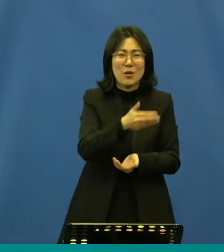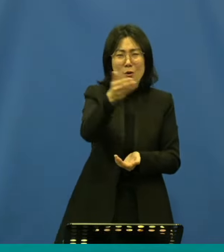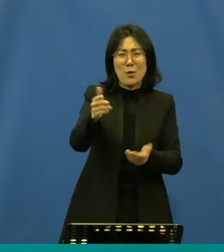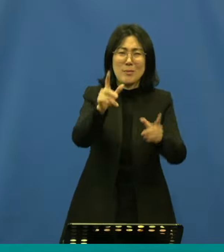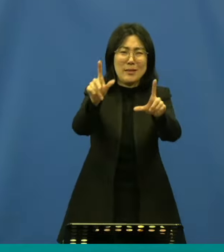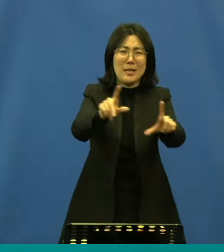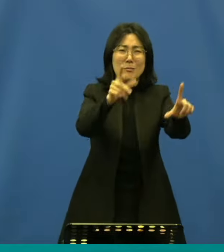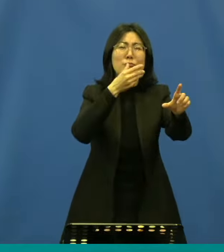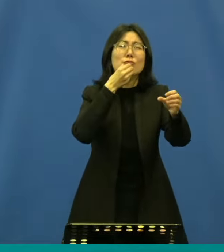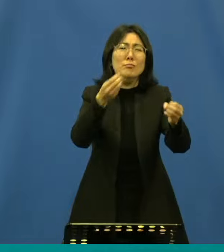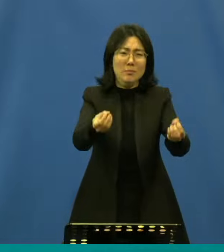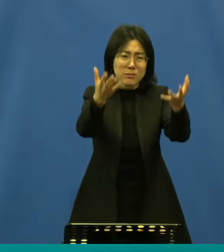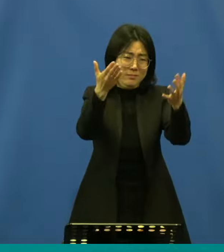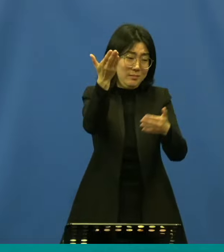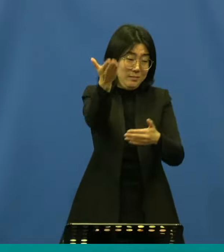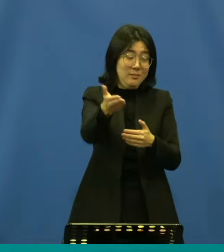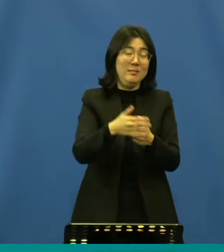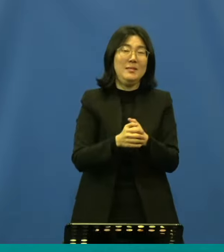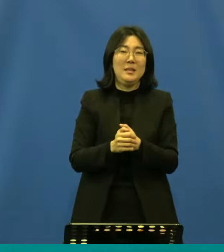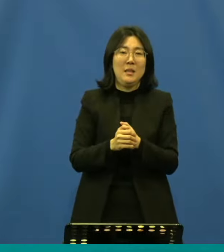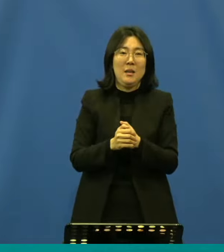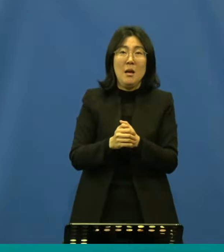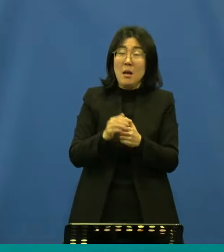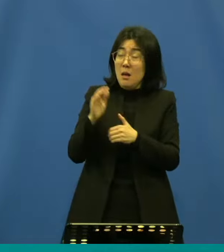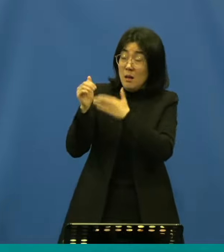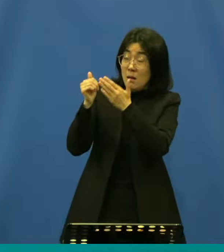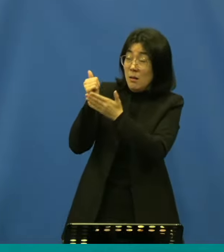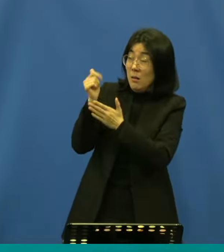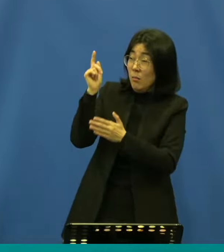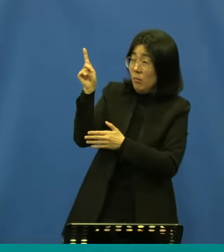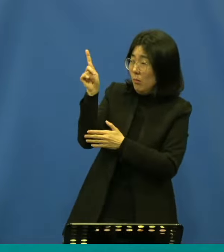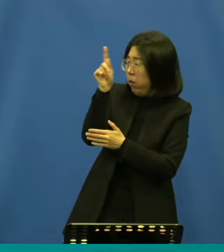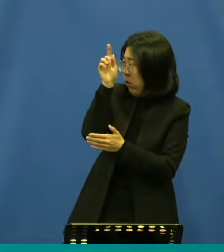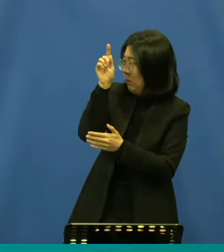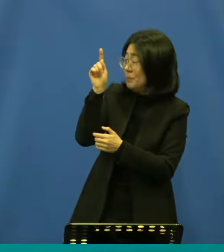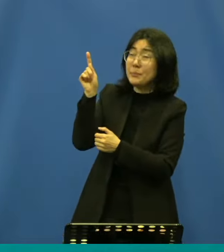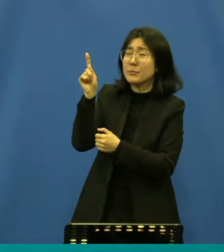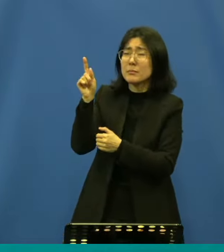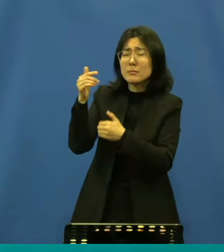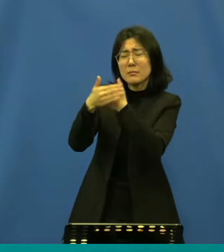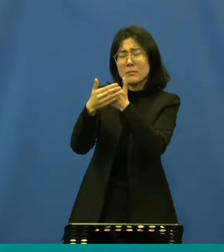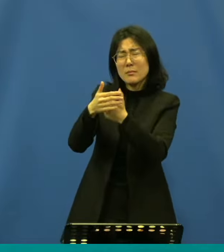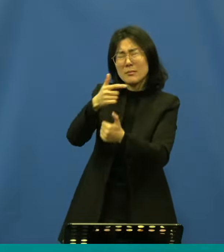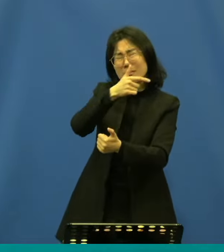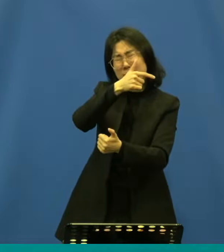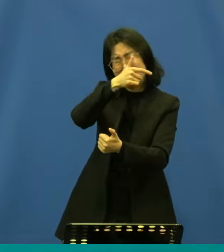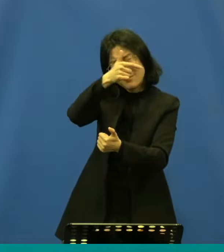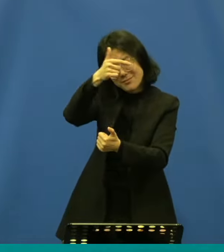축복하셨습니다. 하나님이 나에게 베풀어 주신 은혜가 너무 큽니다. 그 은혜를 셀 수가 없어요.